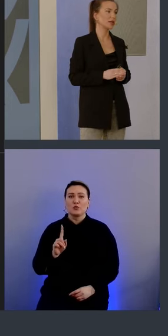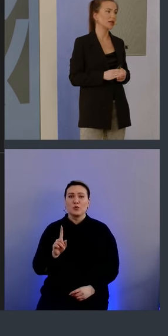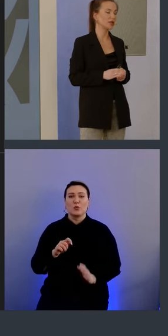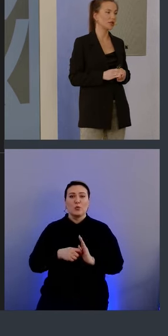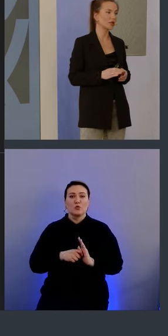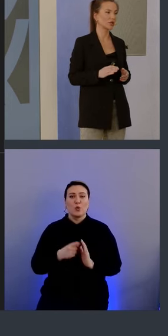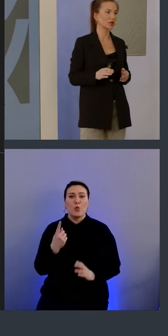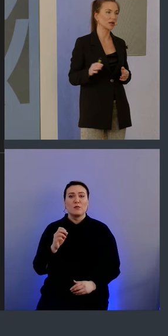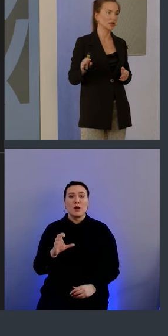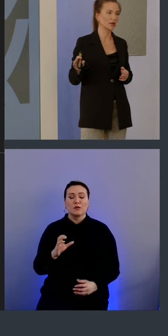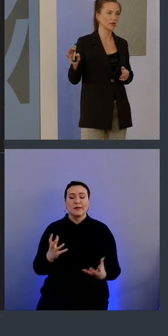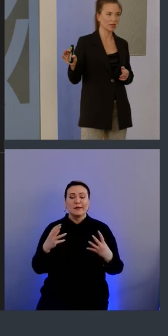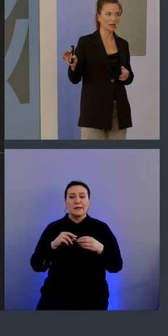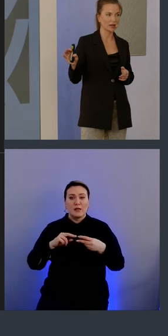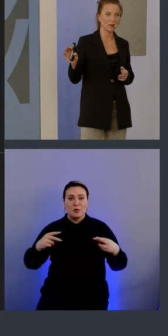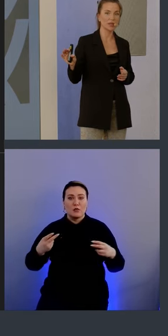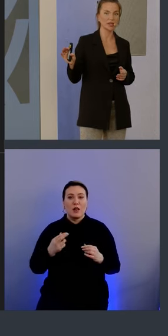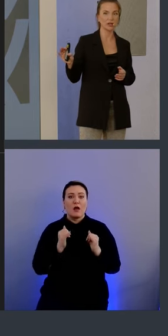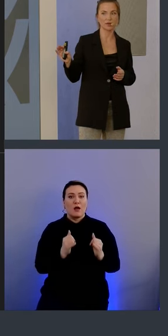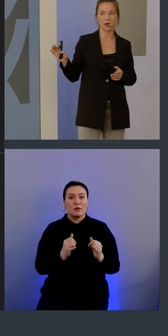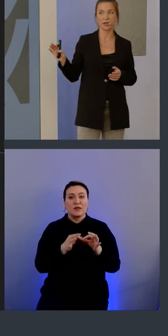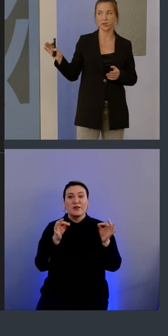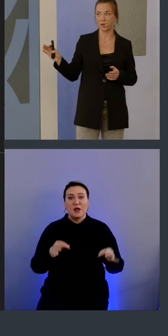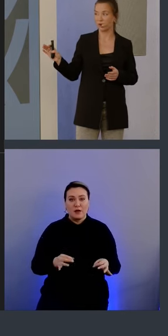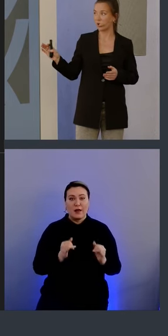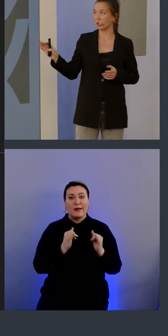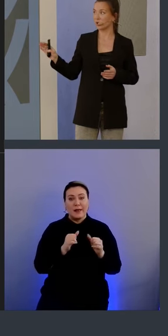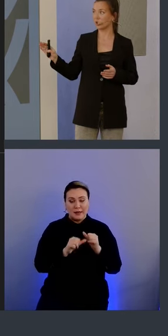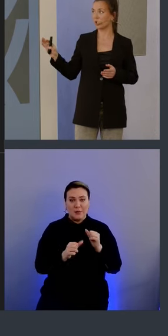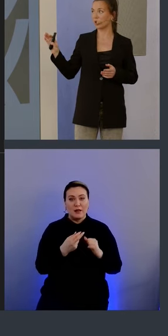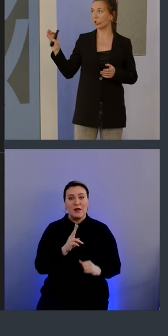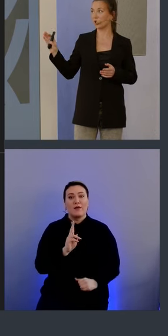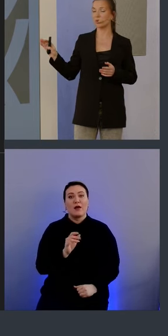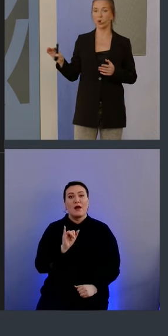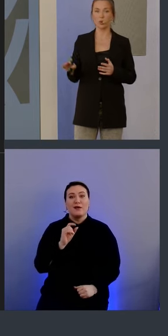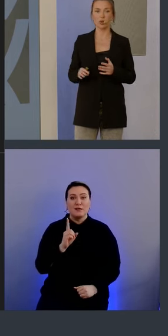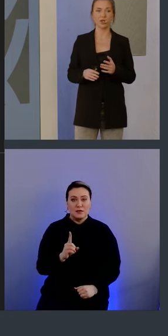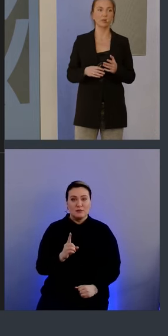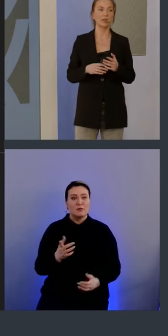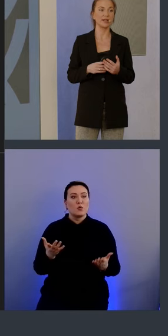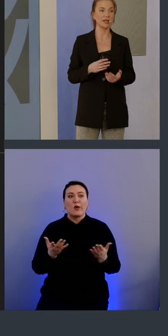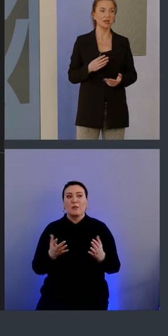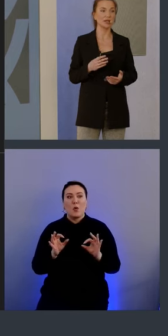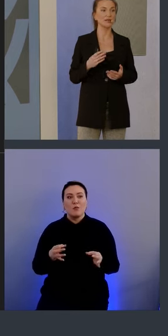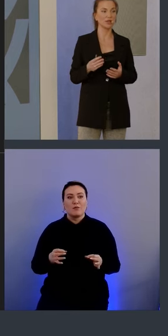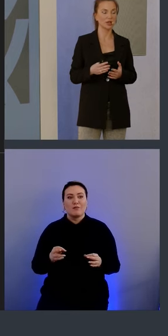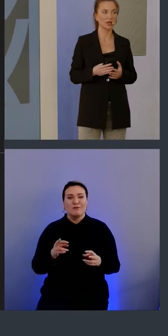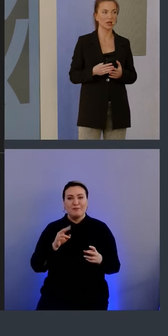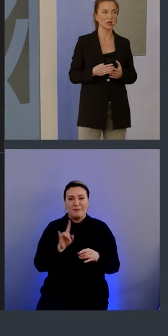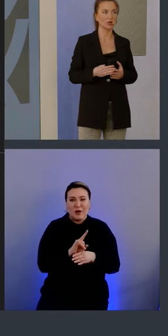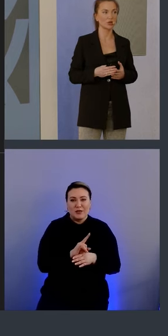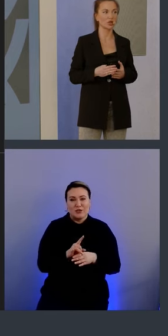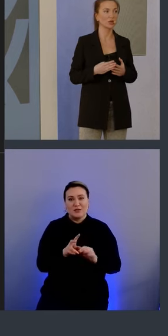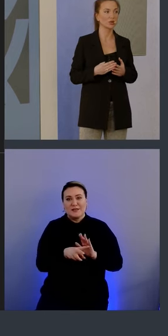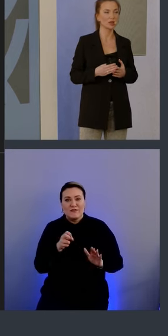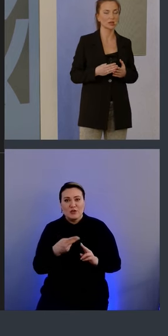1Pass, они генерируются для конкретного сайта, а именно сайт VK-ID. То есть каким-то образом подделать, сфишить